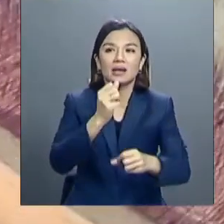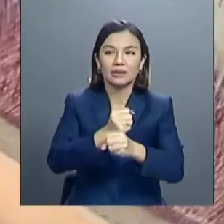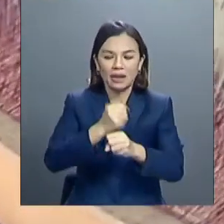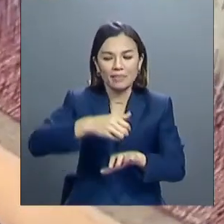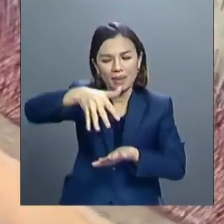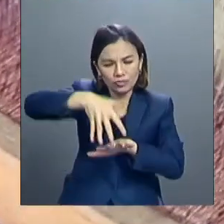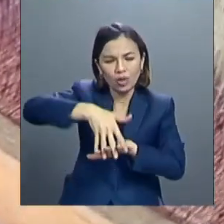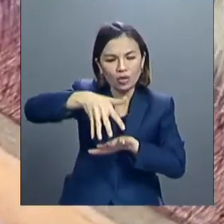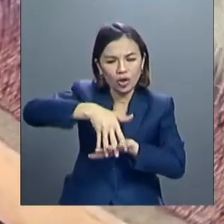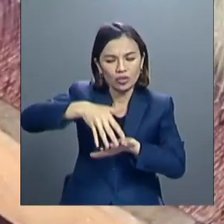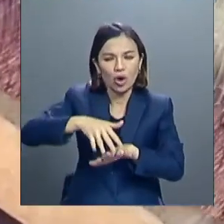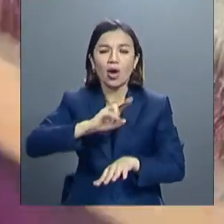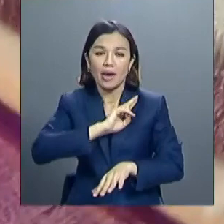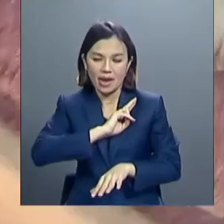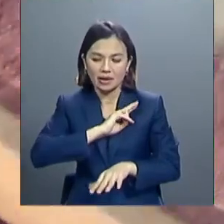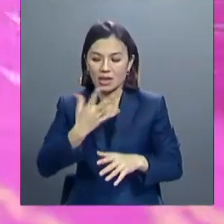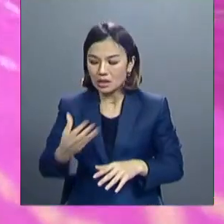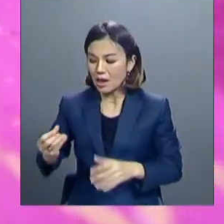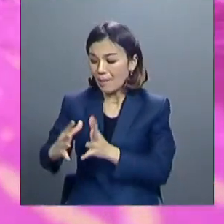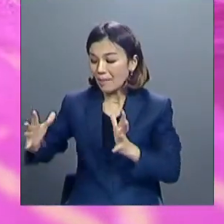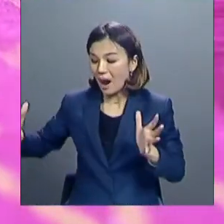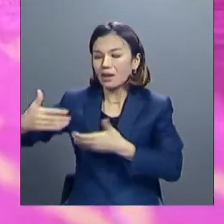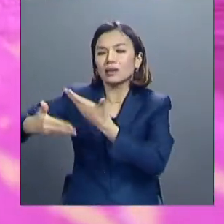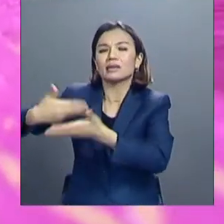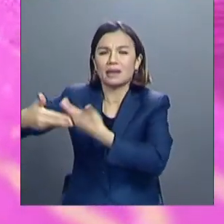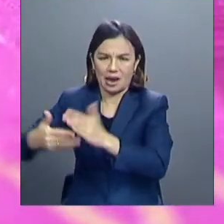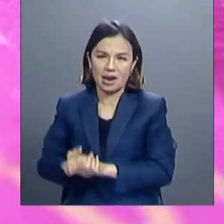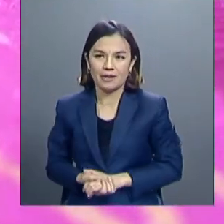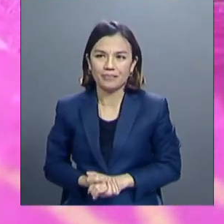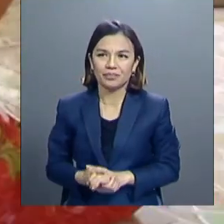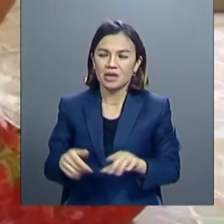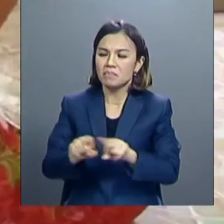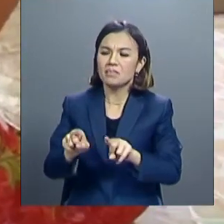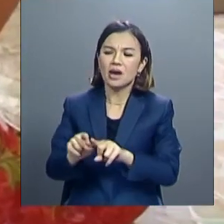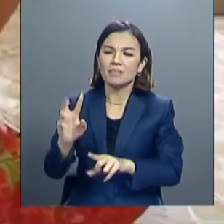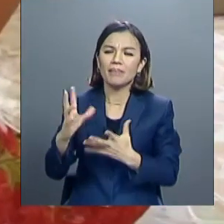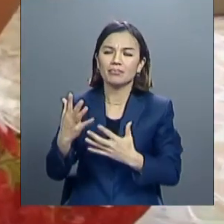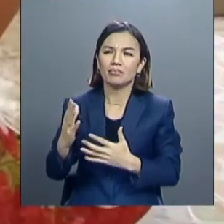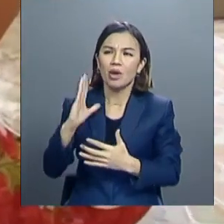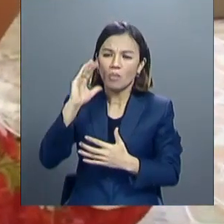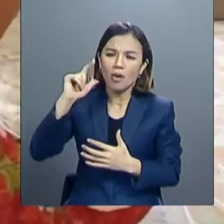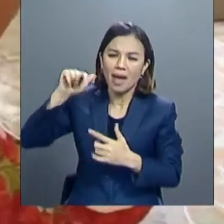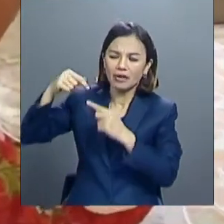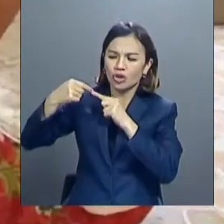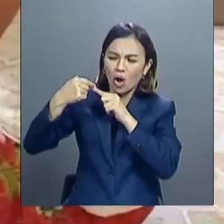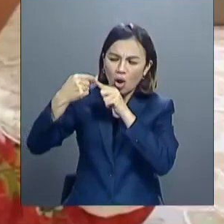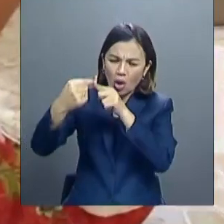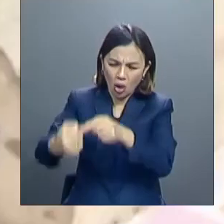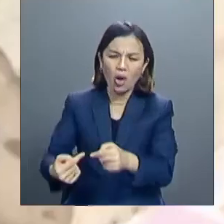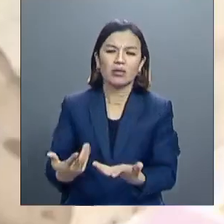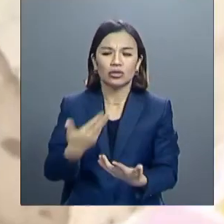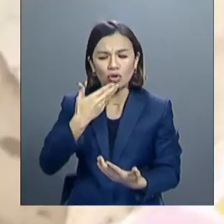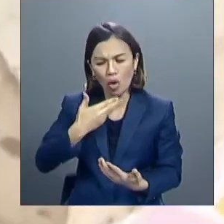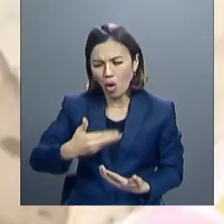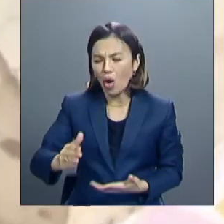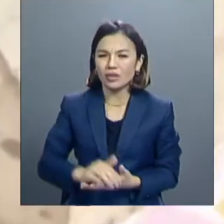องเหลือใช้ก็ขายเป็นอย่างนี้มาตั้งแต่ปู่ย่าตายายรุ่นสู่รุ่นน่ะบ้านเราก็ทำอย่างนี้มาตลอดโบราณโบราณจะพู